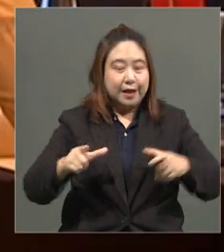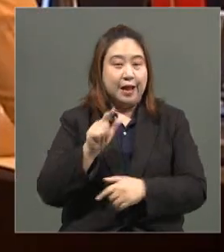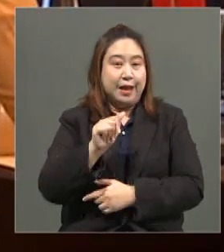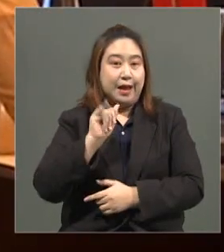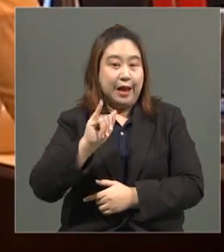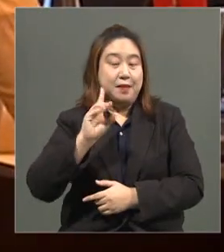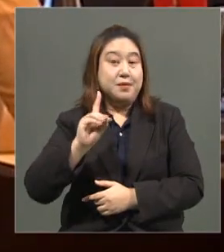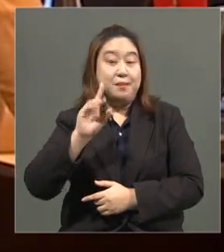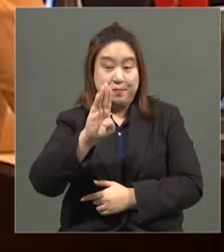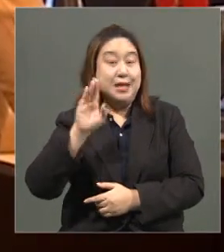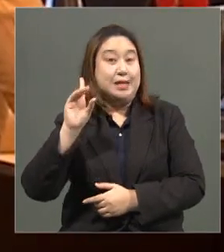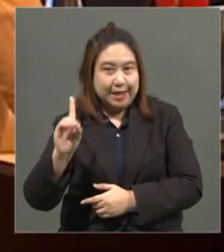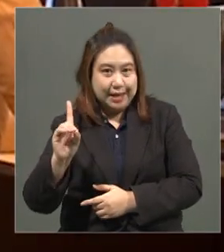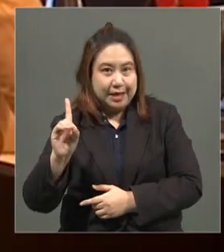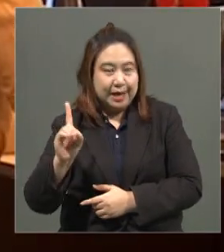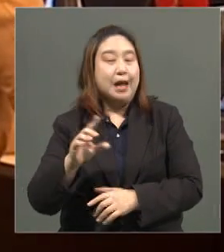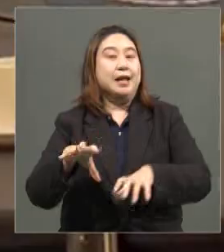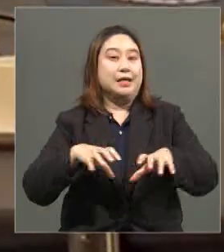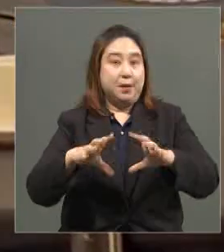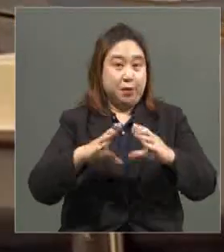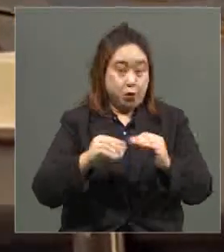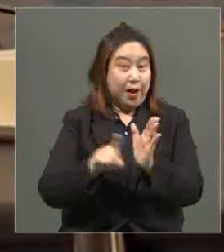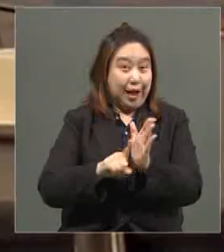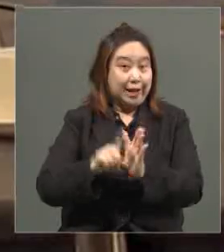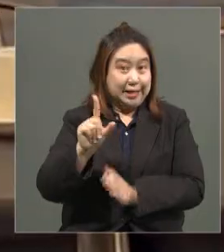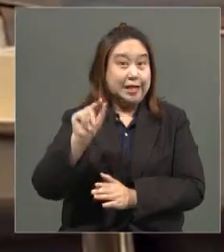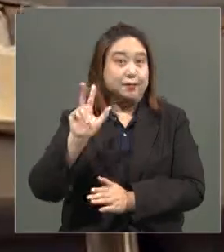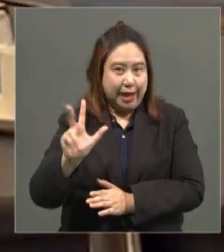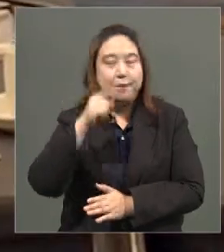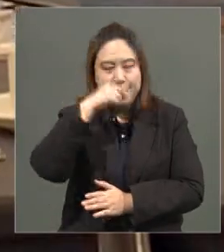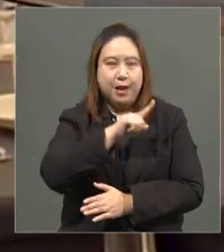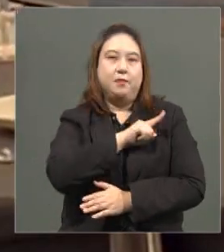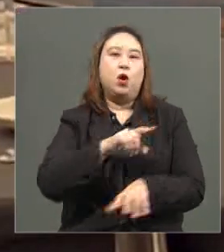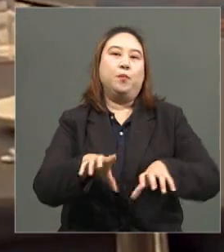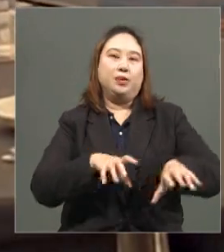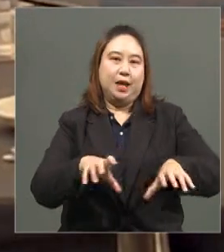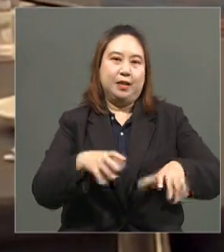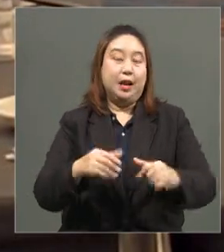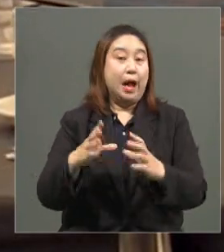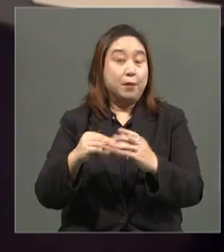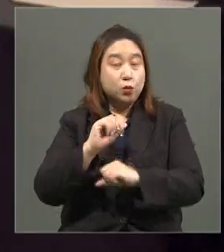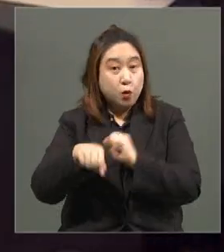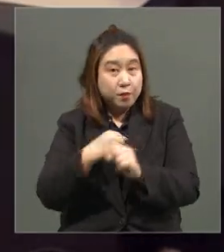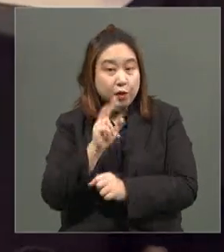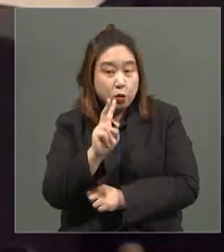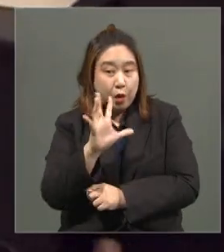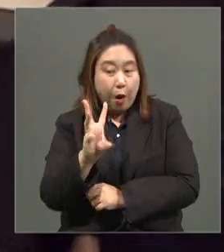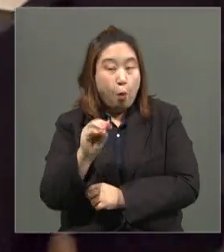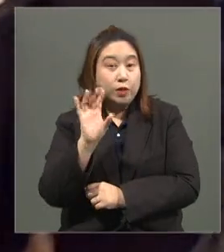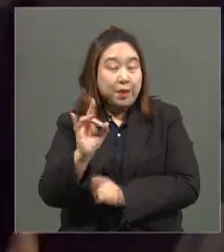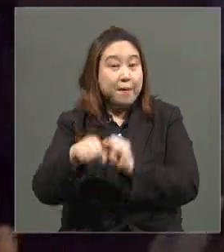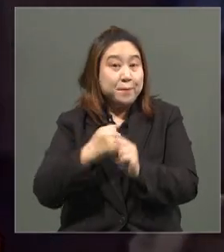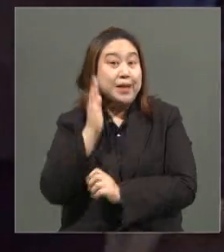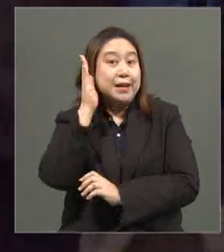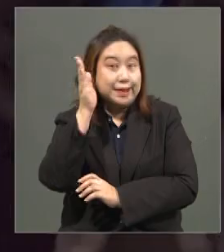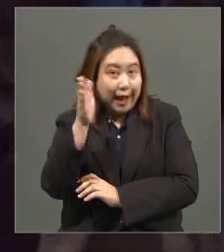BDGeneral Conferenceครั้งที่ 23และการประชุมที่เกี่ยวข้องในปี 2568ก็คือปีหน้าซึ่งจะ